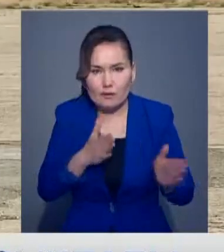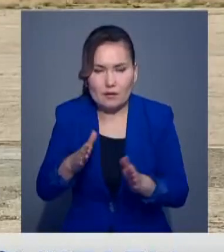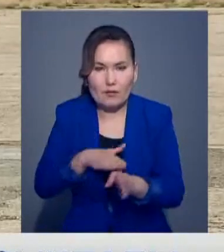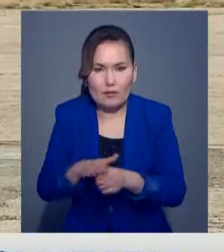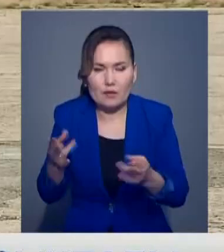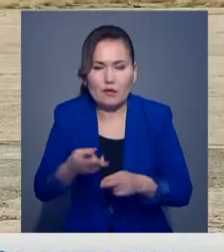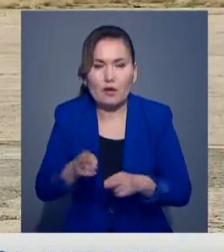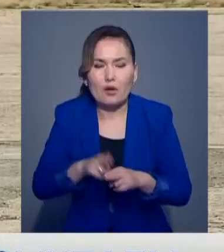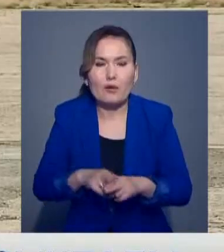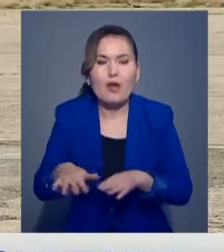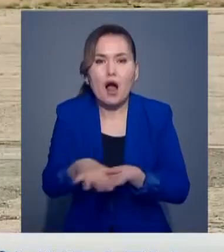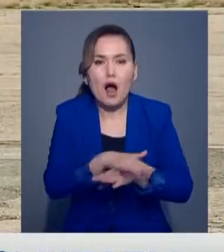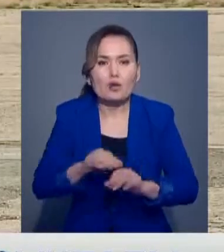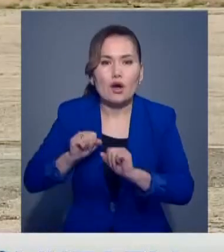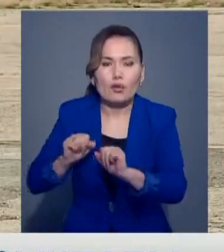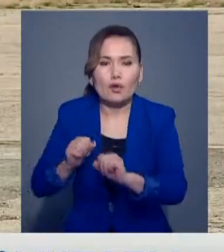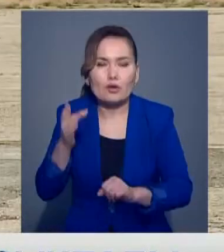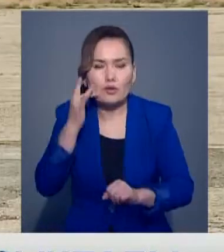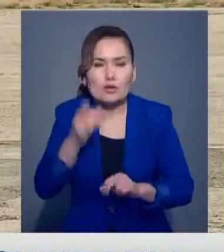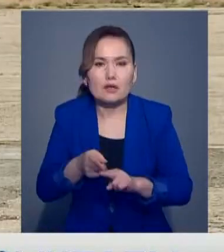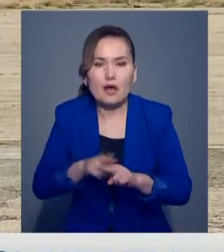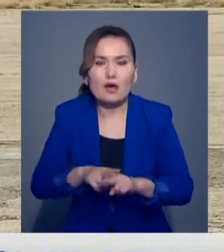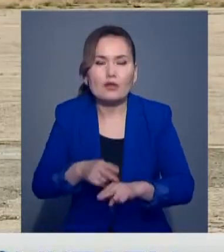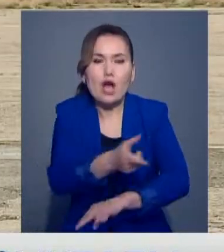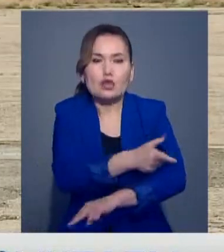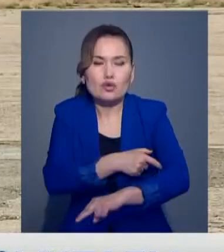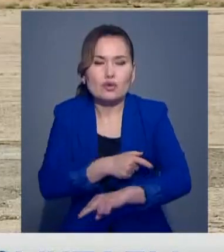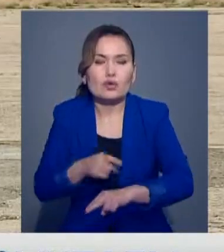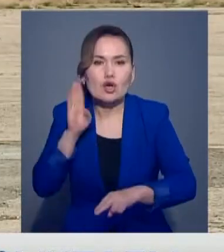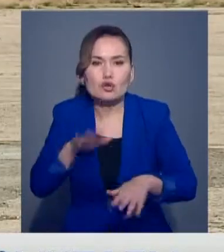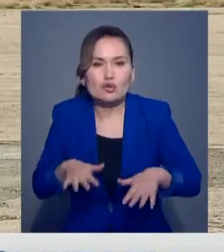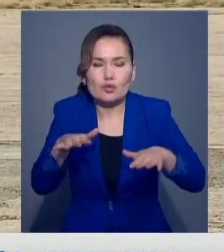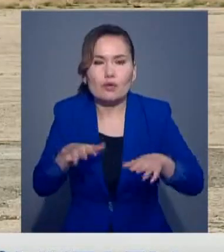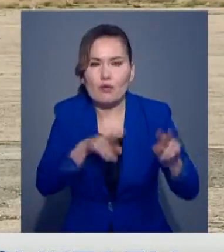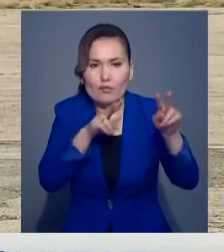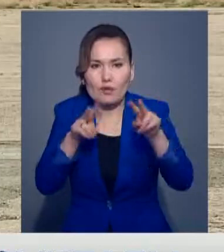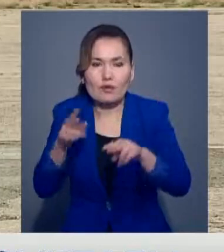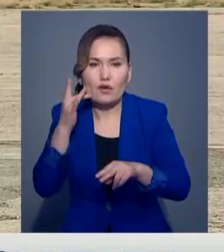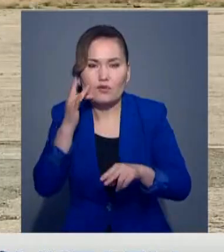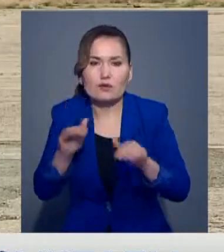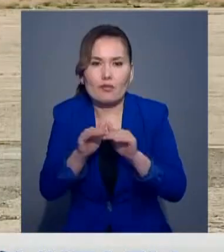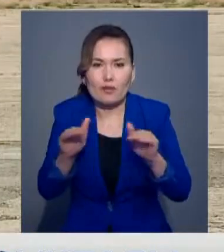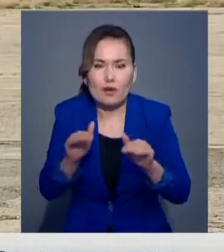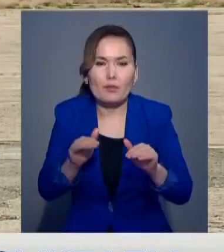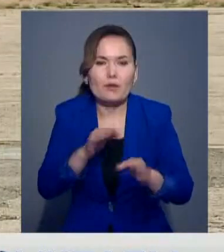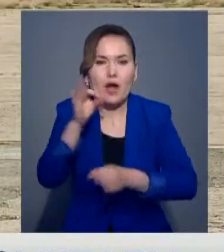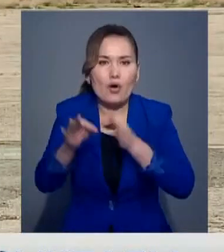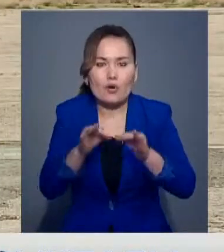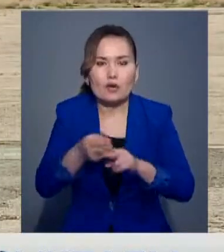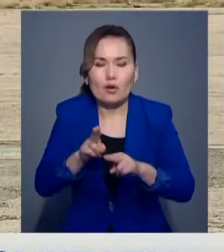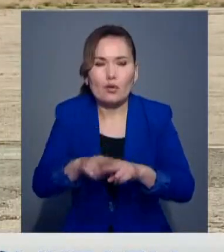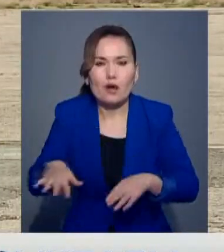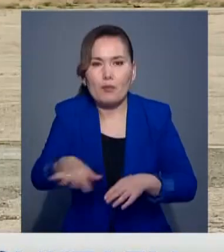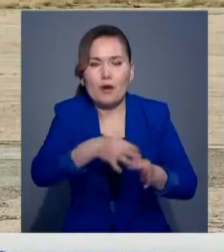қорғап сақтандыру бағытында мамандар су деңгейін күндіз-түні бақылауда ұстап отырмыз, дейді. Су қоймаларындағы су деңгейі де қалыпты. Ал Тасөткел, Киров